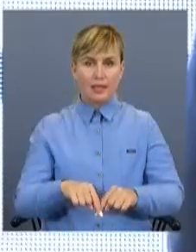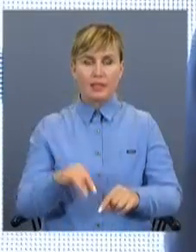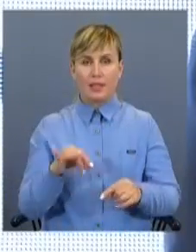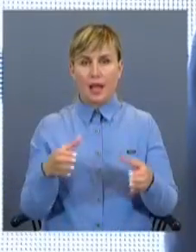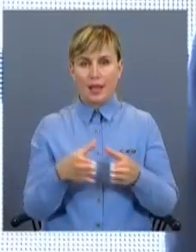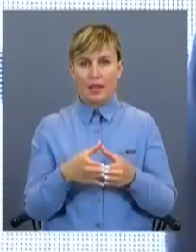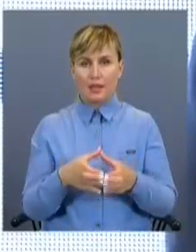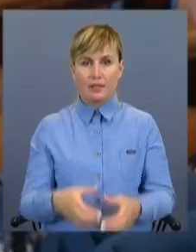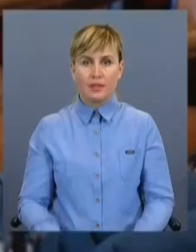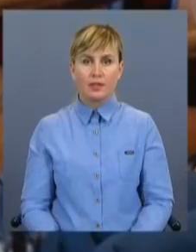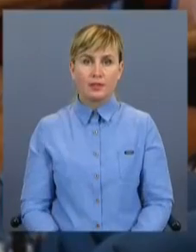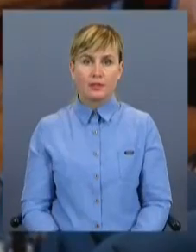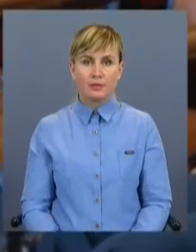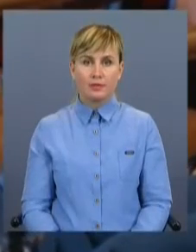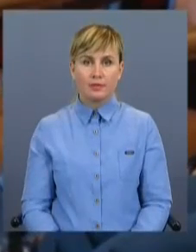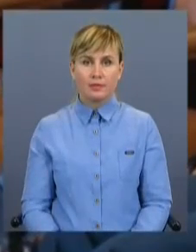агентств.